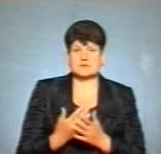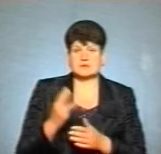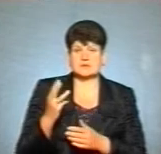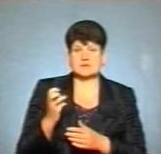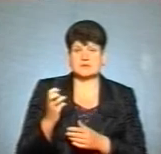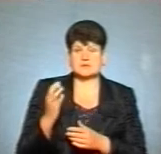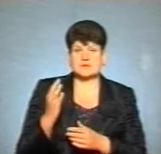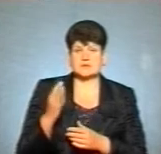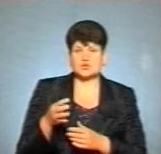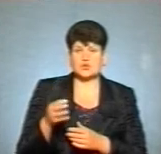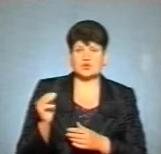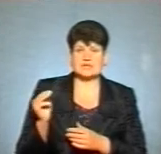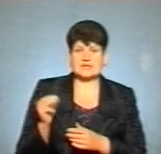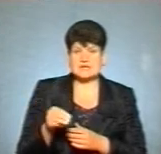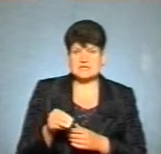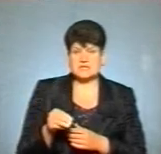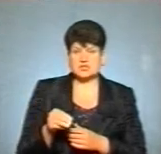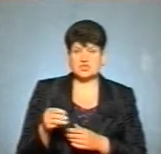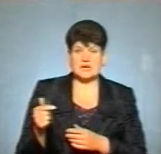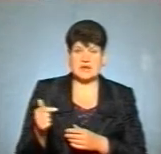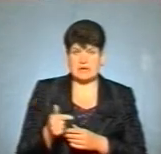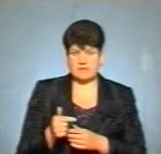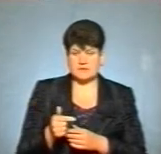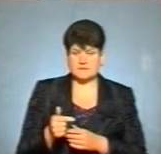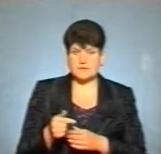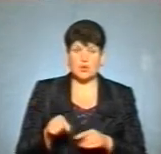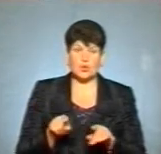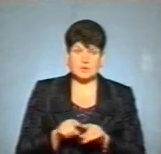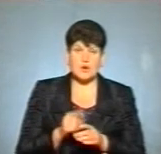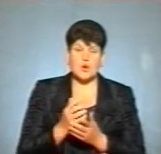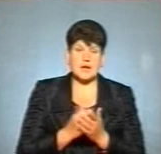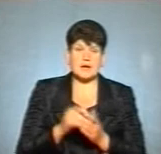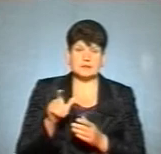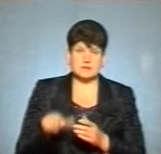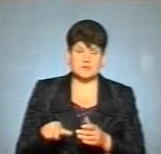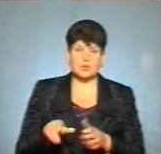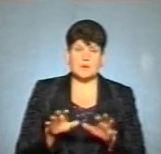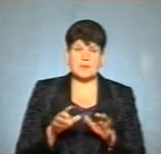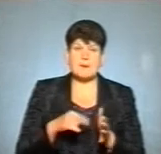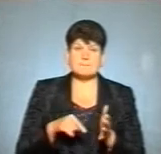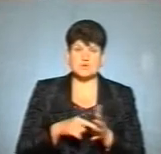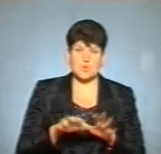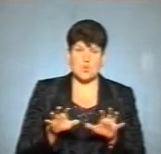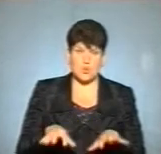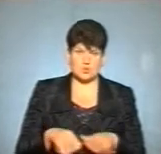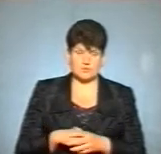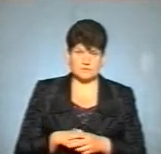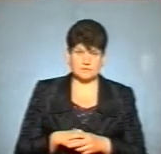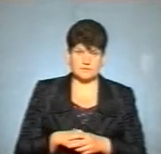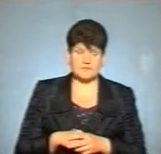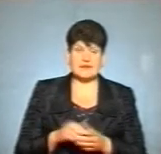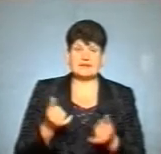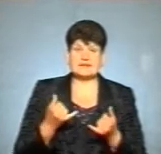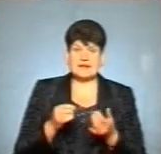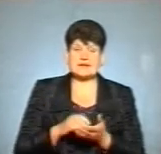340, якщо я не помиляюся, тисяч гривень. І так само кандидату на посаду міського голови. Про для